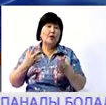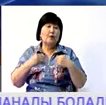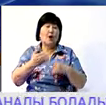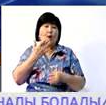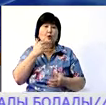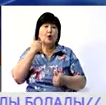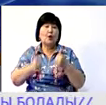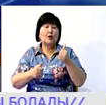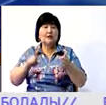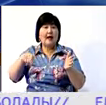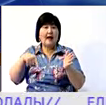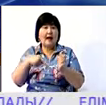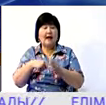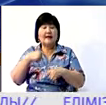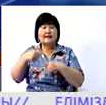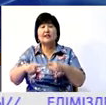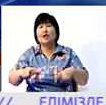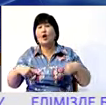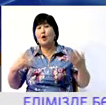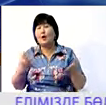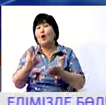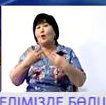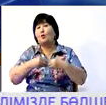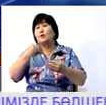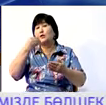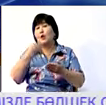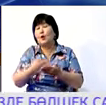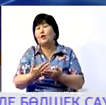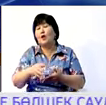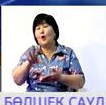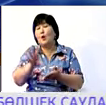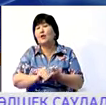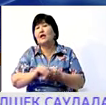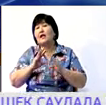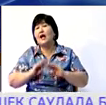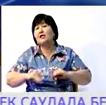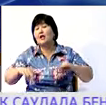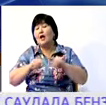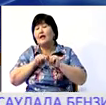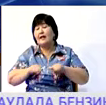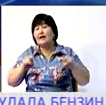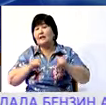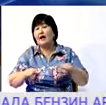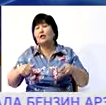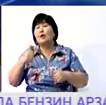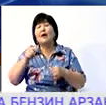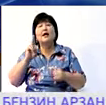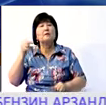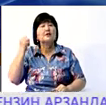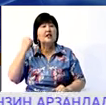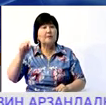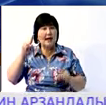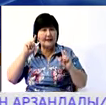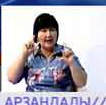ұлттық конкурсының қалалық кезеңі мәреге жетті. Отбасы құндылығын дәріптеп, өнегелі жанұяларды насихаттауға арналған байқауда кім жеңімпаз